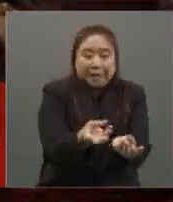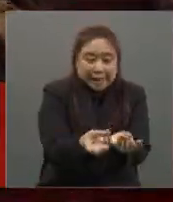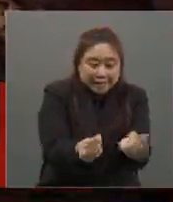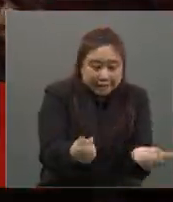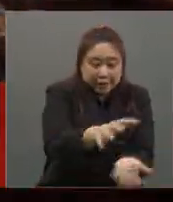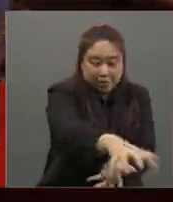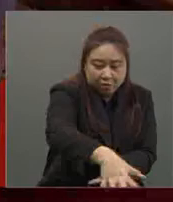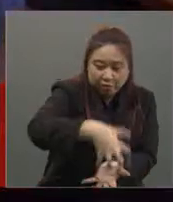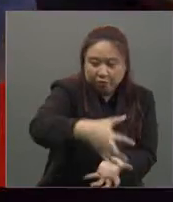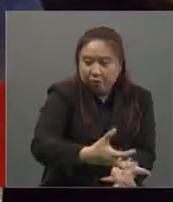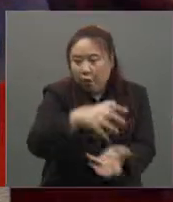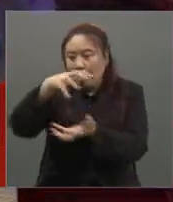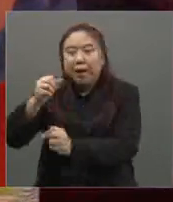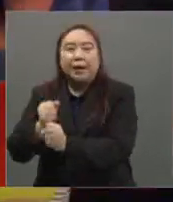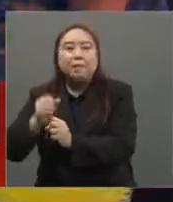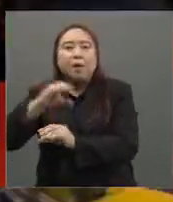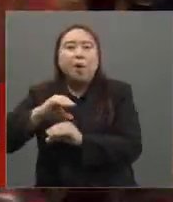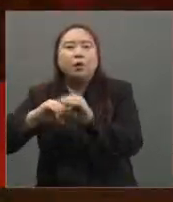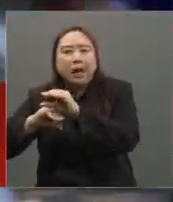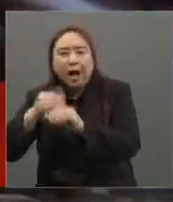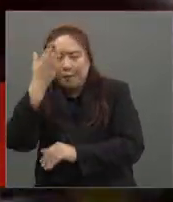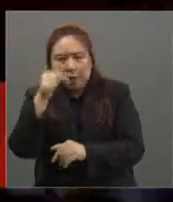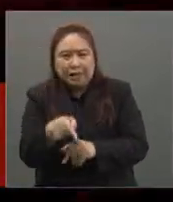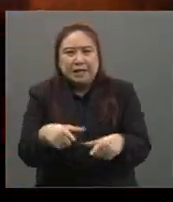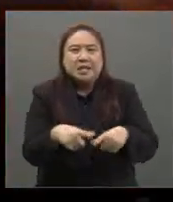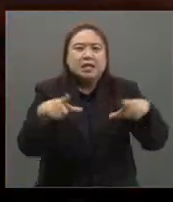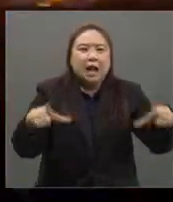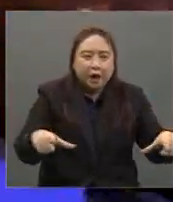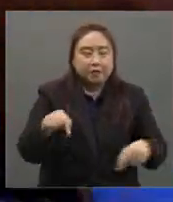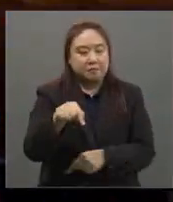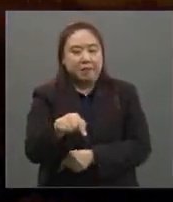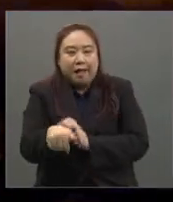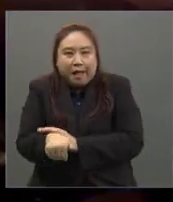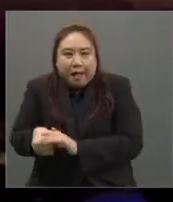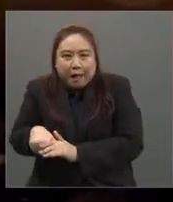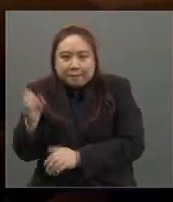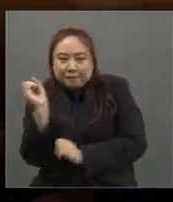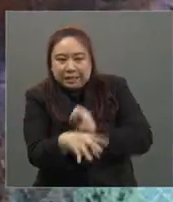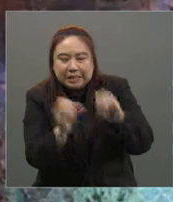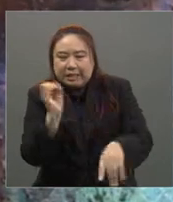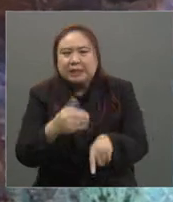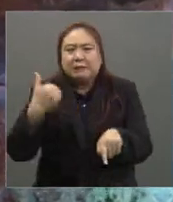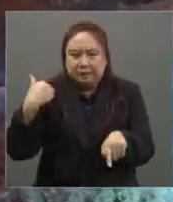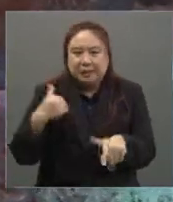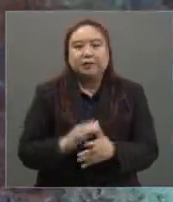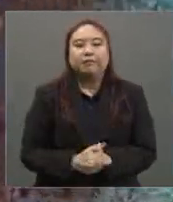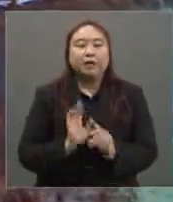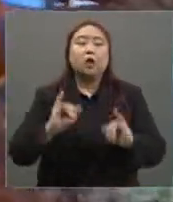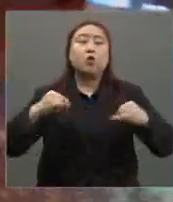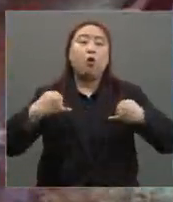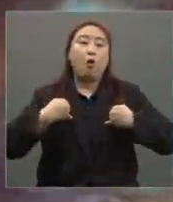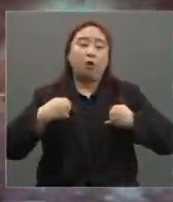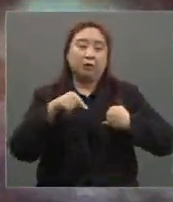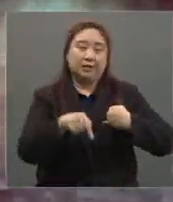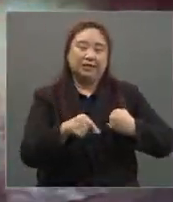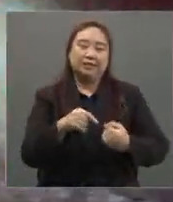ที่หรือว่าการก่อสร้างเนื่องจากเป็นพื้นที่ขนาดใหญ่เลยมักที่จะมีการลักลอบนำขยะมาทิ้งเจ้าของบ่อดินทราบชื่อ